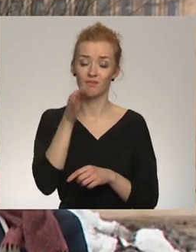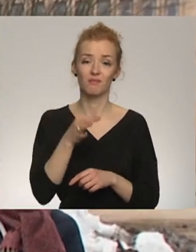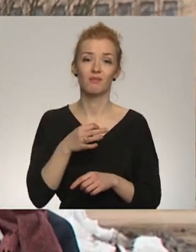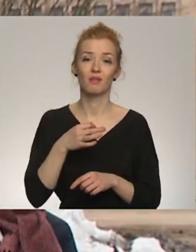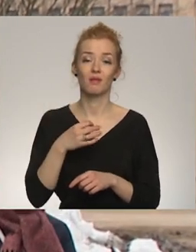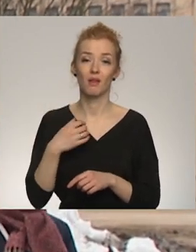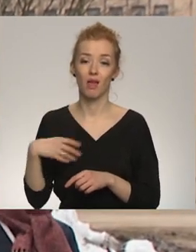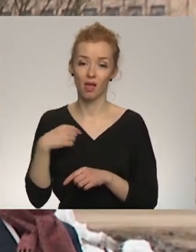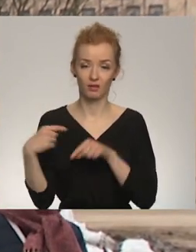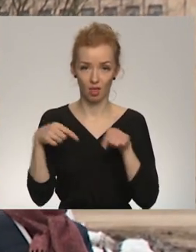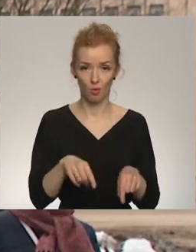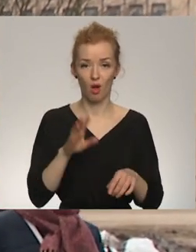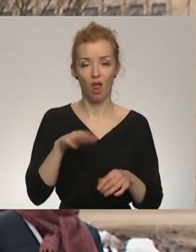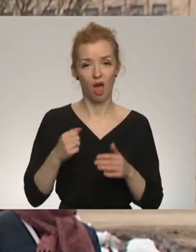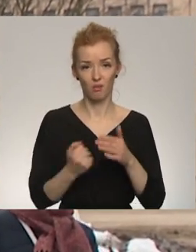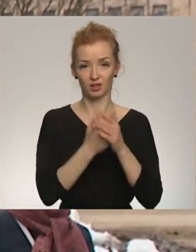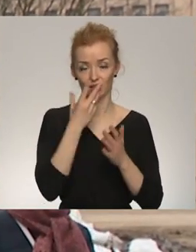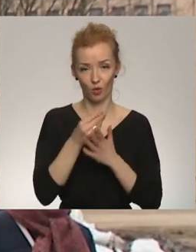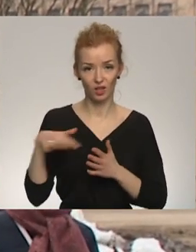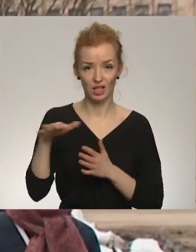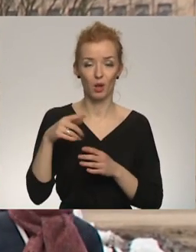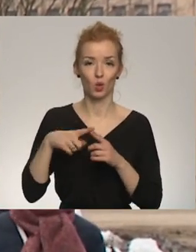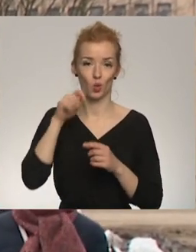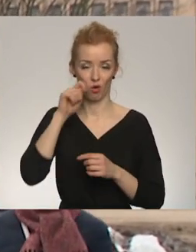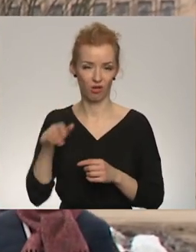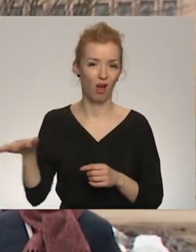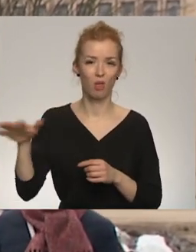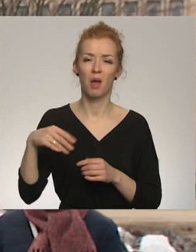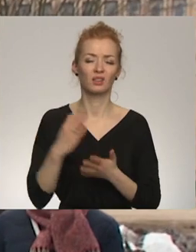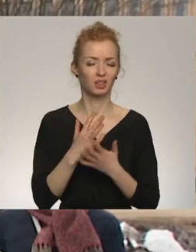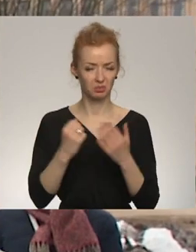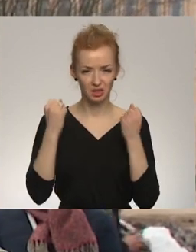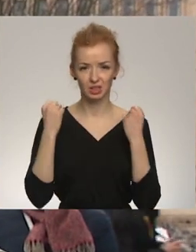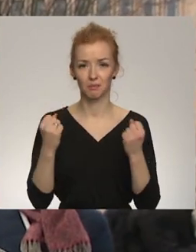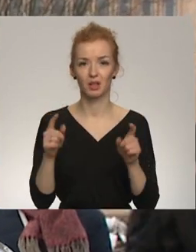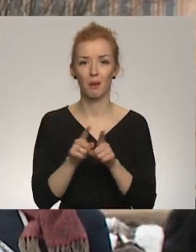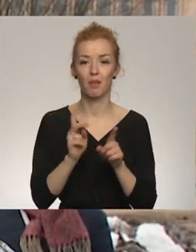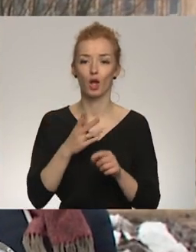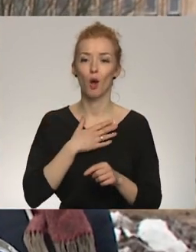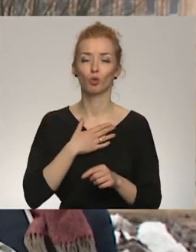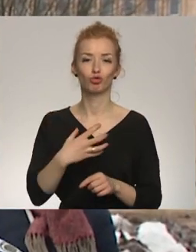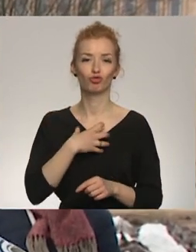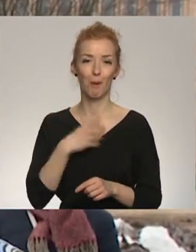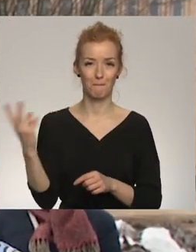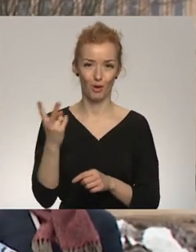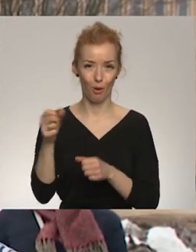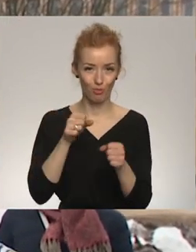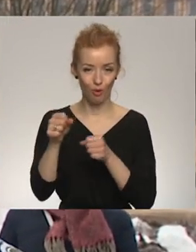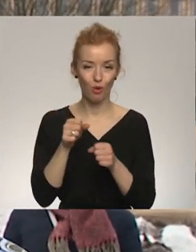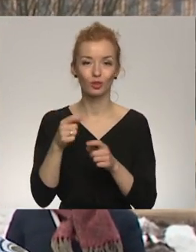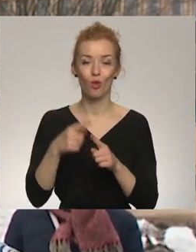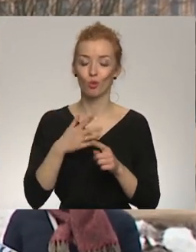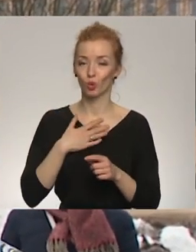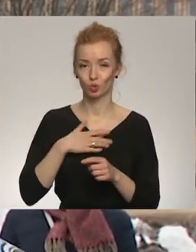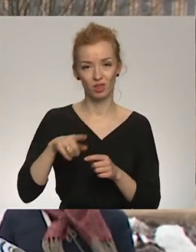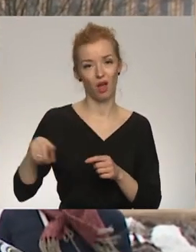Atbrauc, lai atbalstītu savu dzimteni un ģimeni. Mēs esam stipra tauta un valsts, līdzīgi kā mūsu čempionu boksā. Mūsu cilvēki ir ļoti stipri